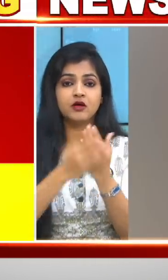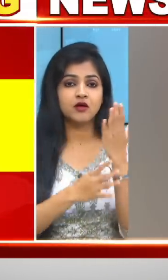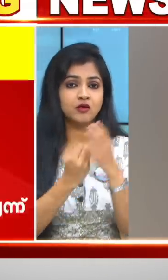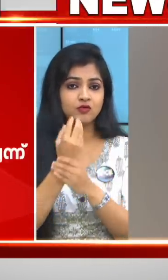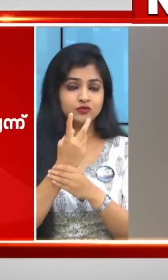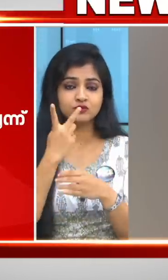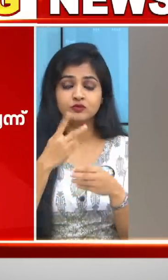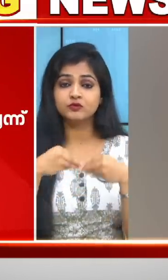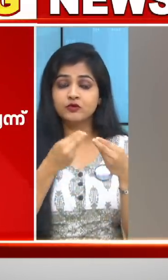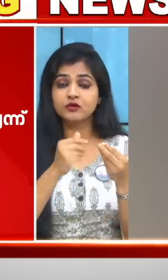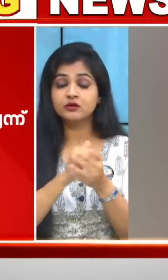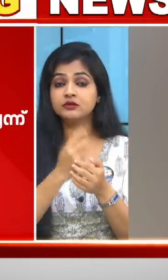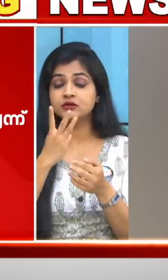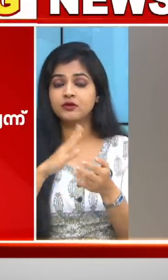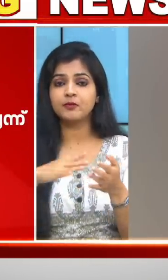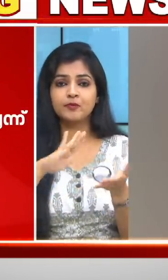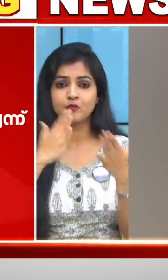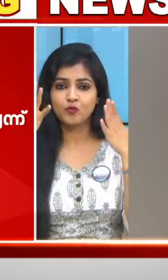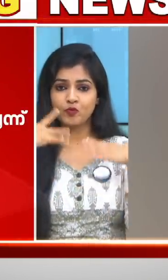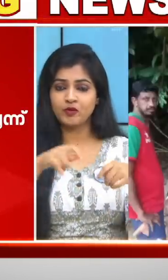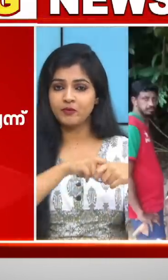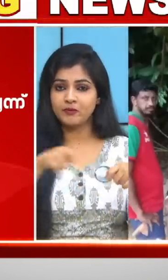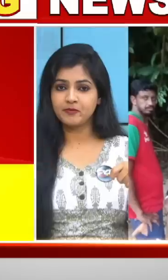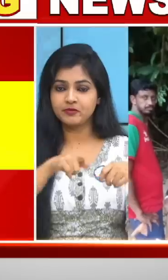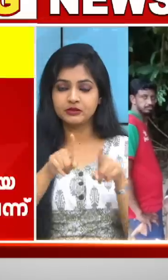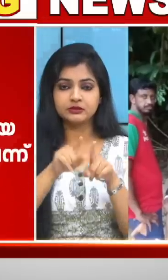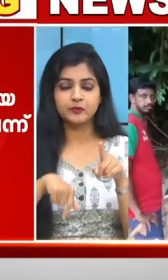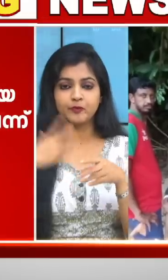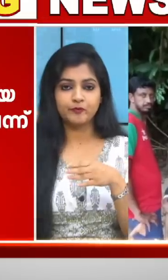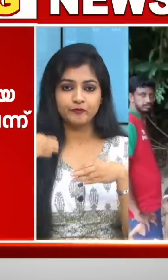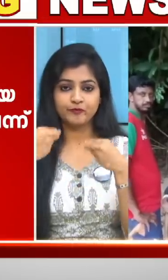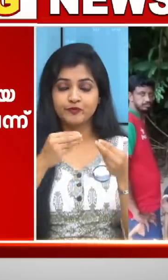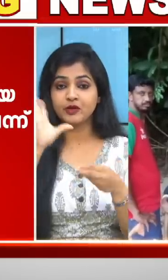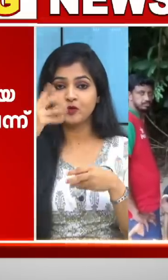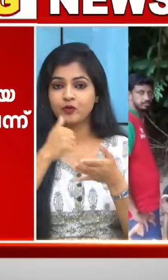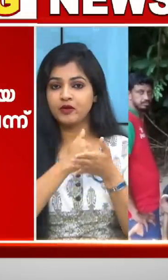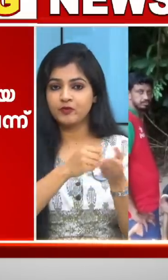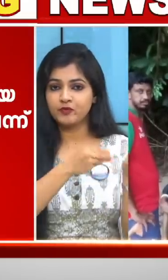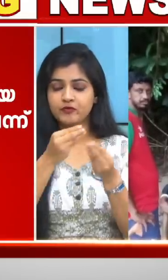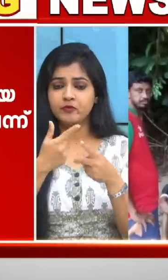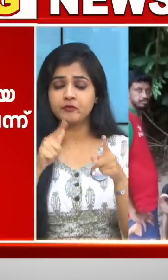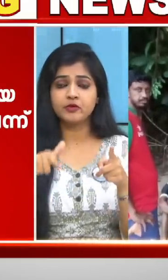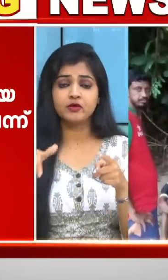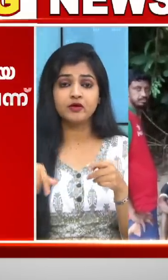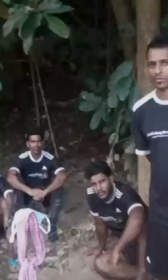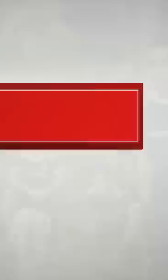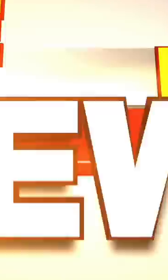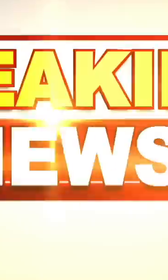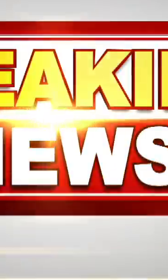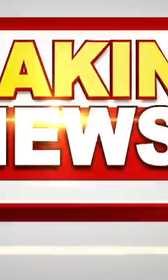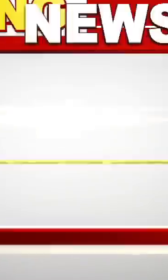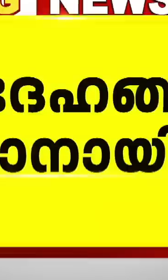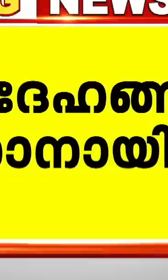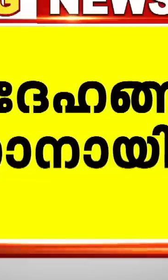അതോടൊപ്പം 3 മൃതദേഹം പാക്ക് ചെയ്യുന്ന ബാഗുകളുമാണ് ഹെലികോപ്റ്ററിൽ നിന്ന് നൽകിയിരുന്നത്. ഇതനുസരിച്ച് അവർക്ക് മൃതദേഹം